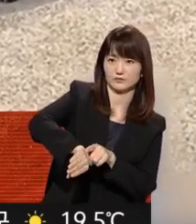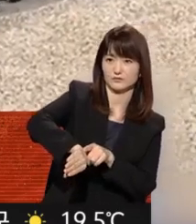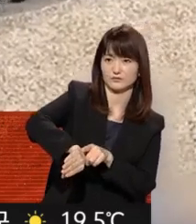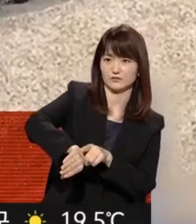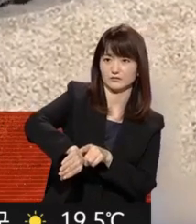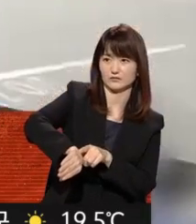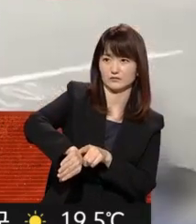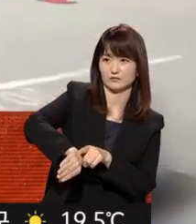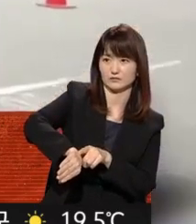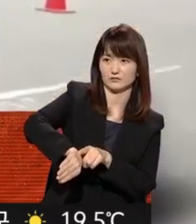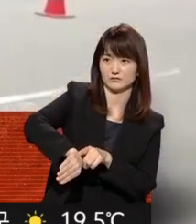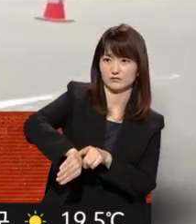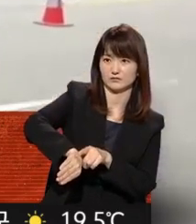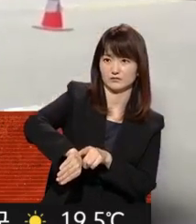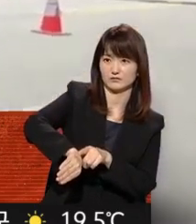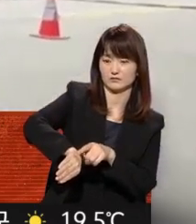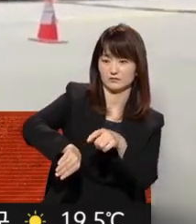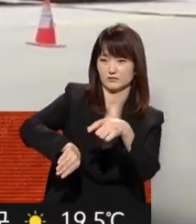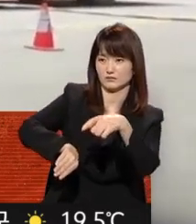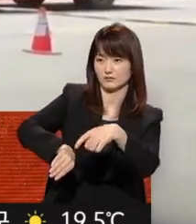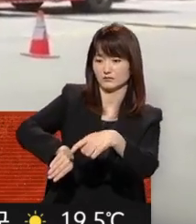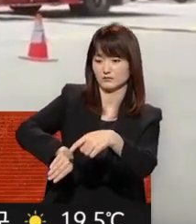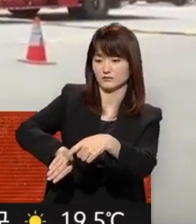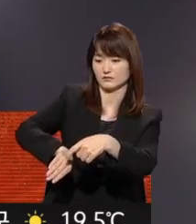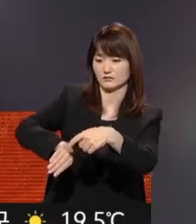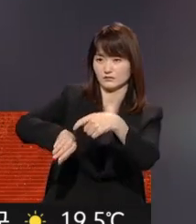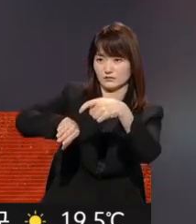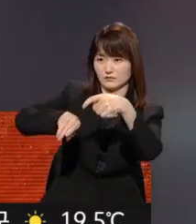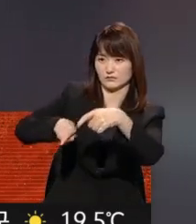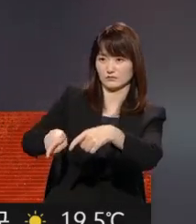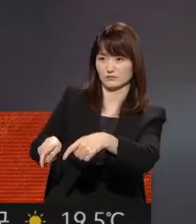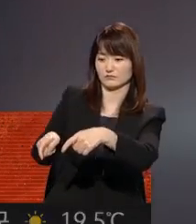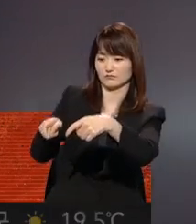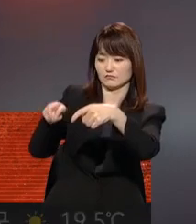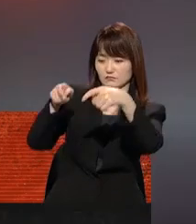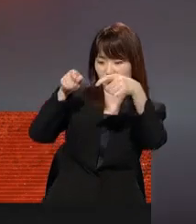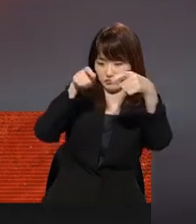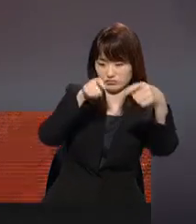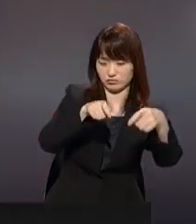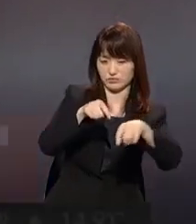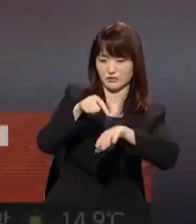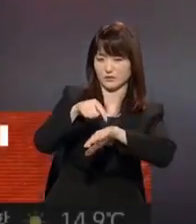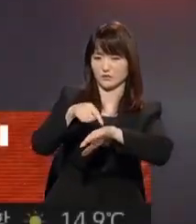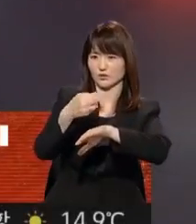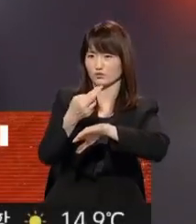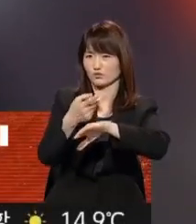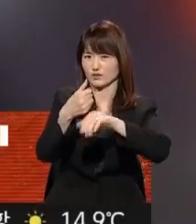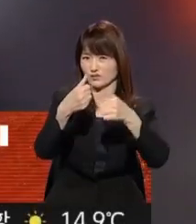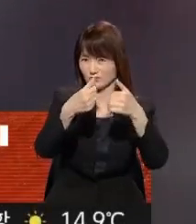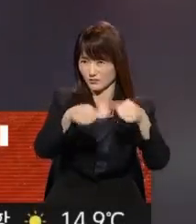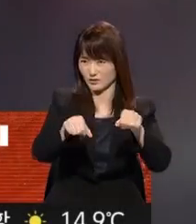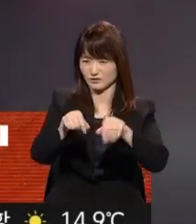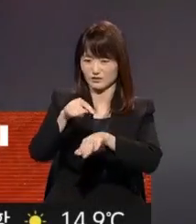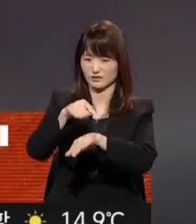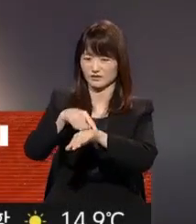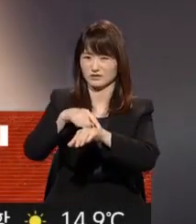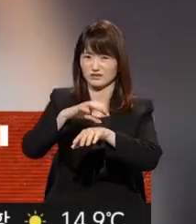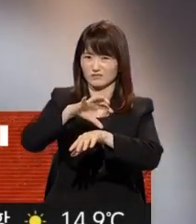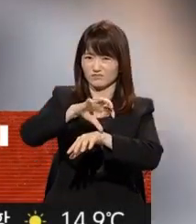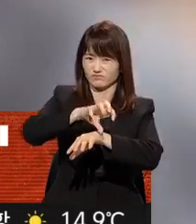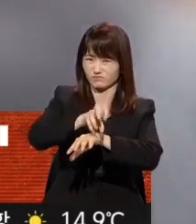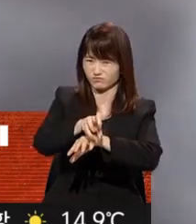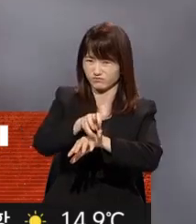차를 보시면 이 다행히 시동은 걸렸지만 이 왼쪽 유리가 모두 박살이 났습니다. 그리고 차 문도 완전히